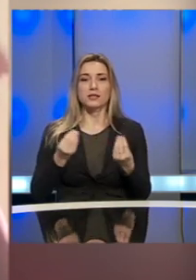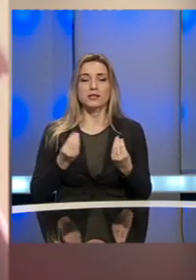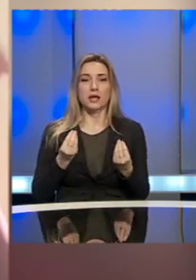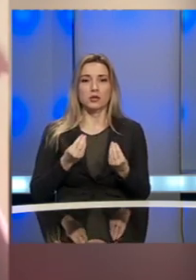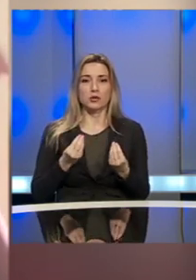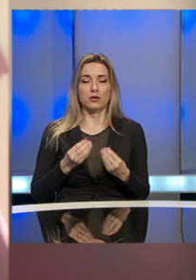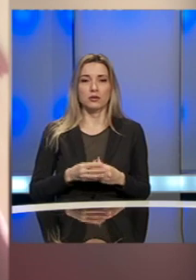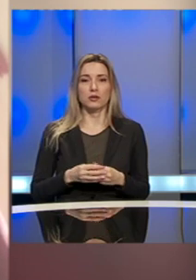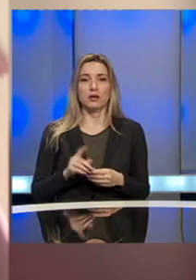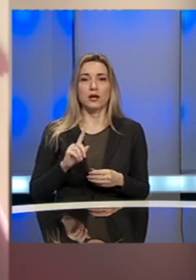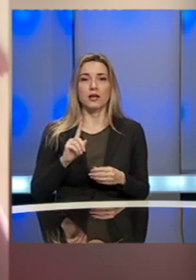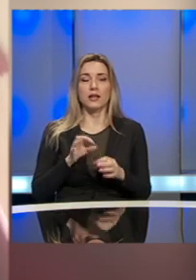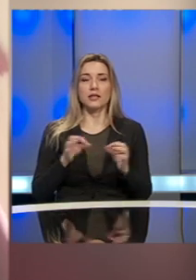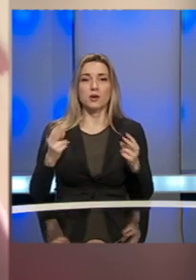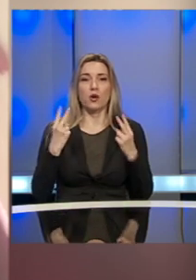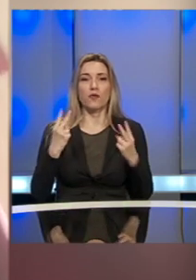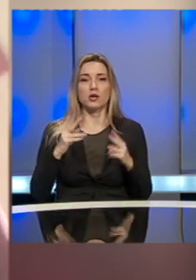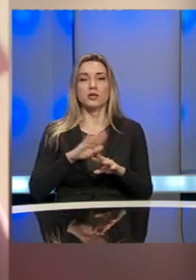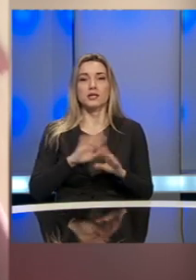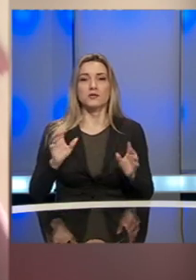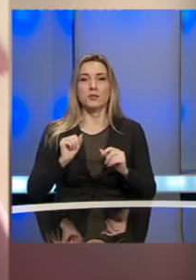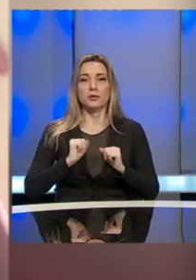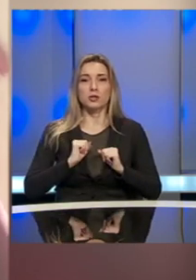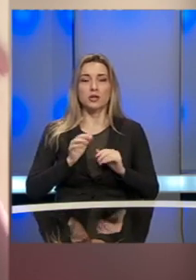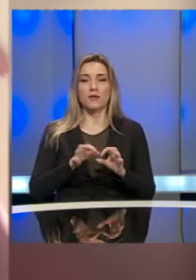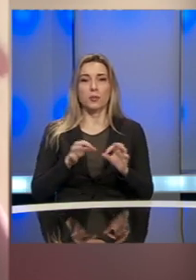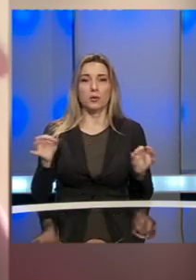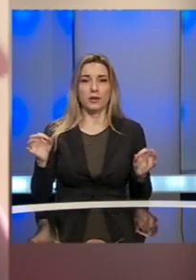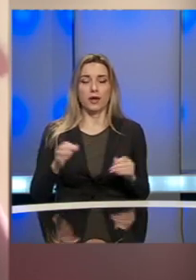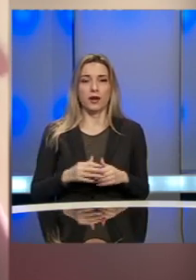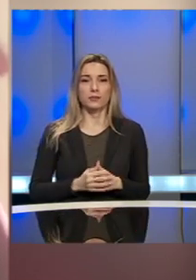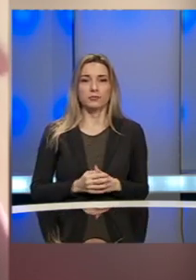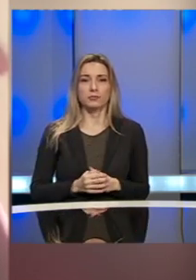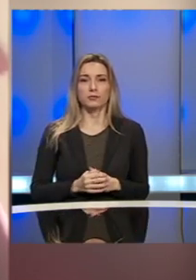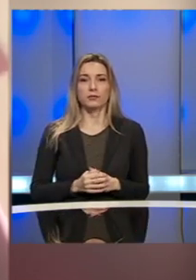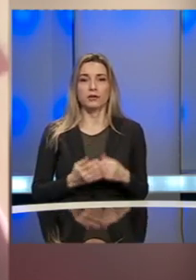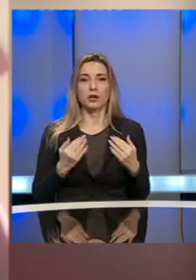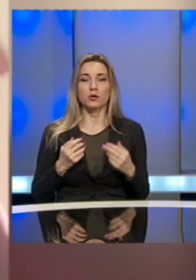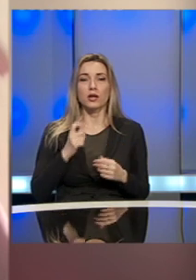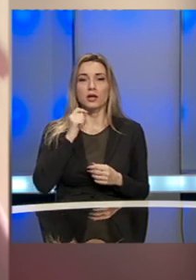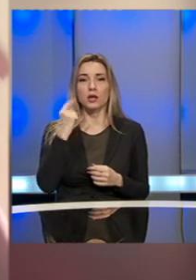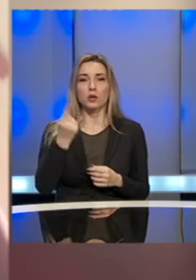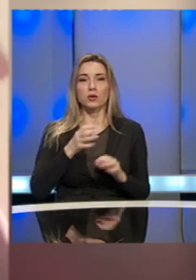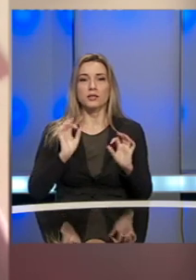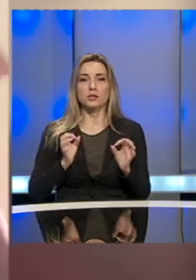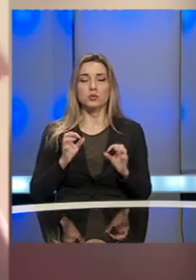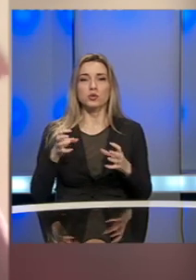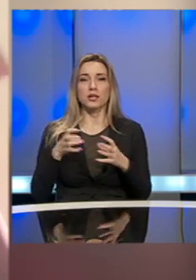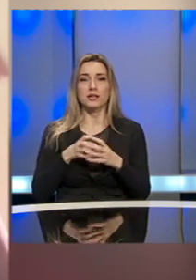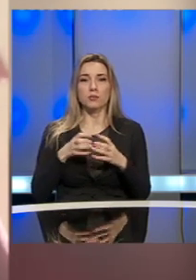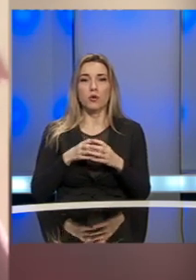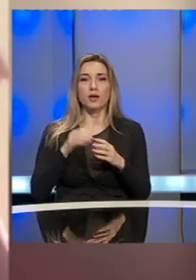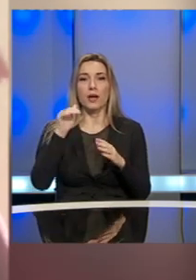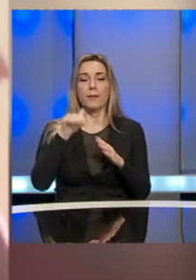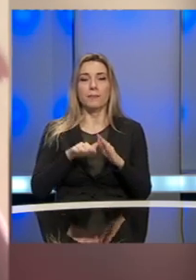neizmjerno važno da se svi pridržavamo mjera. toliki ljudi, stručni, timovi, padaju